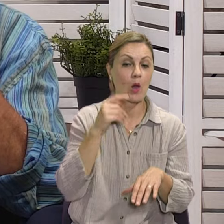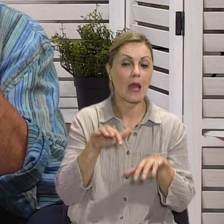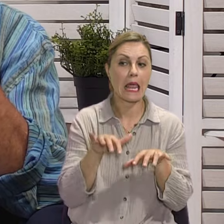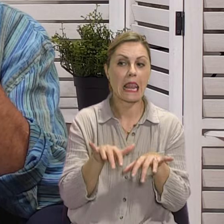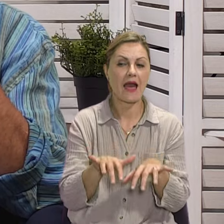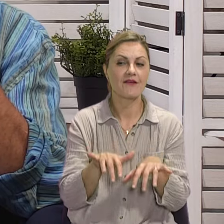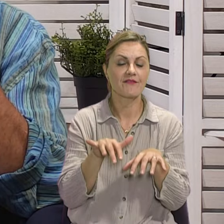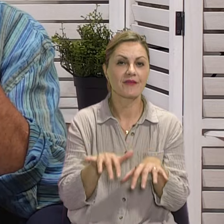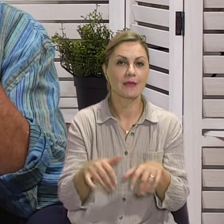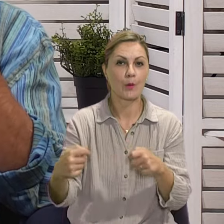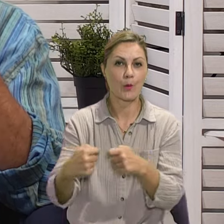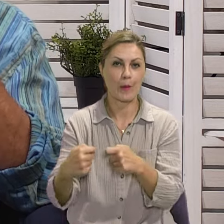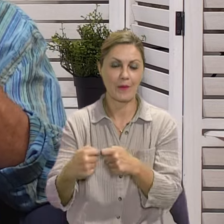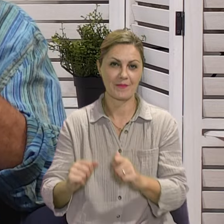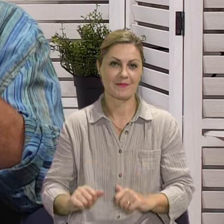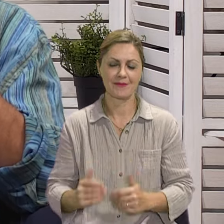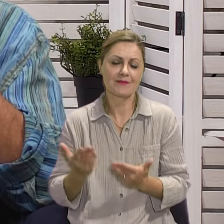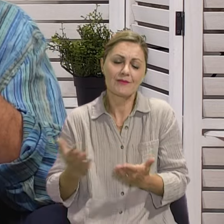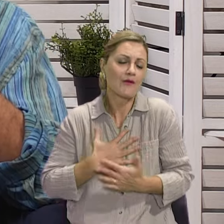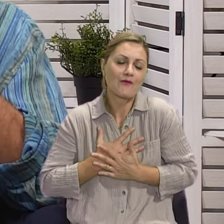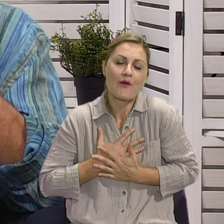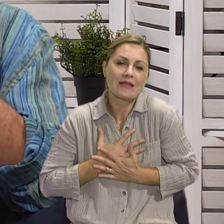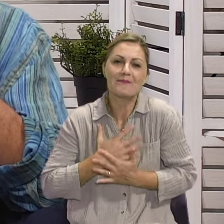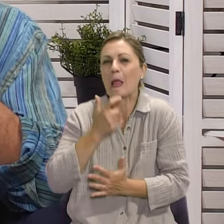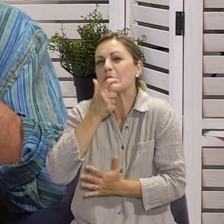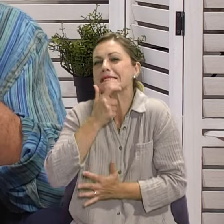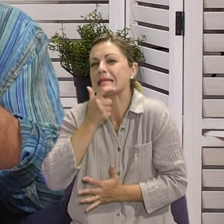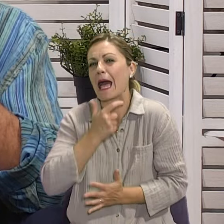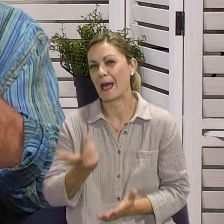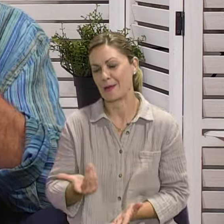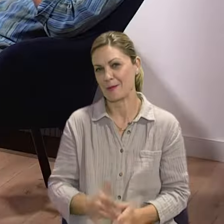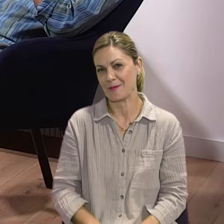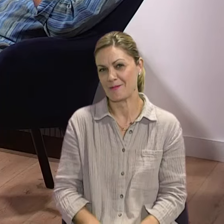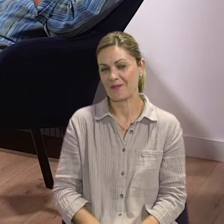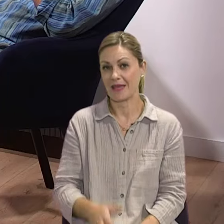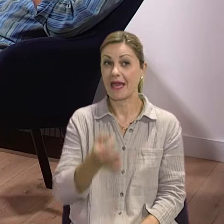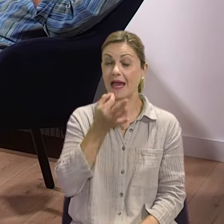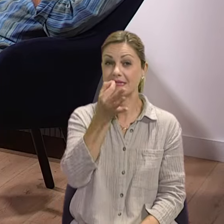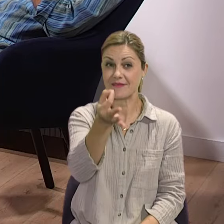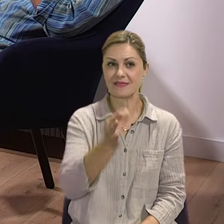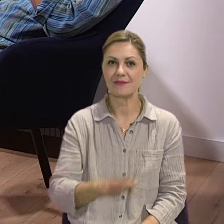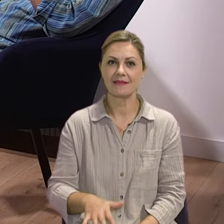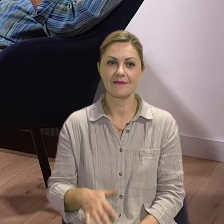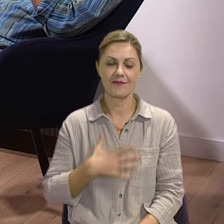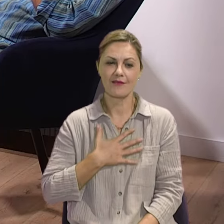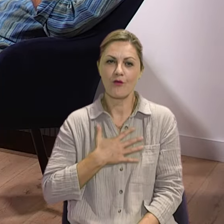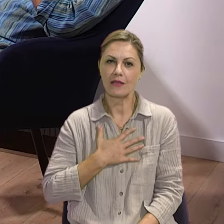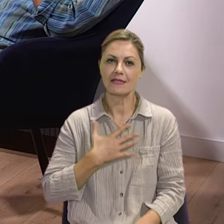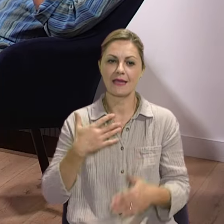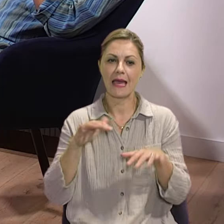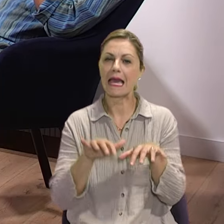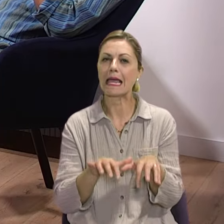Gershwina. I valjda ću tako i završiti. to je... A za klavirom ste vjerojatno kad god imate